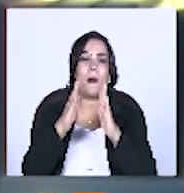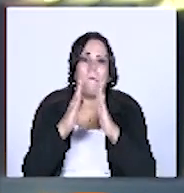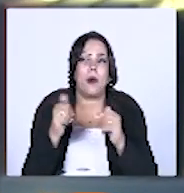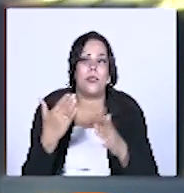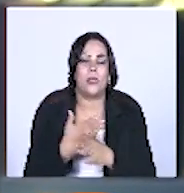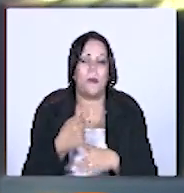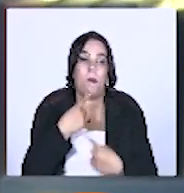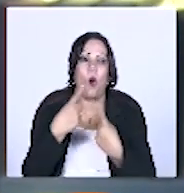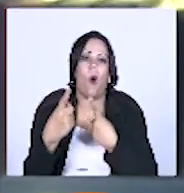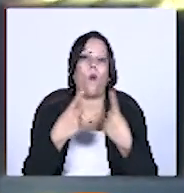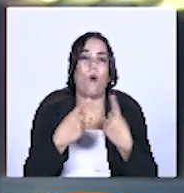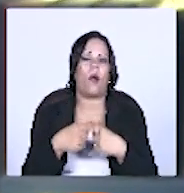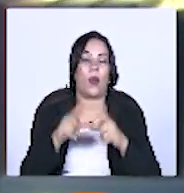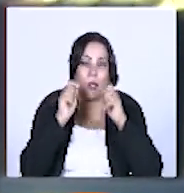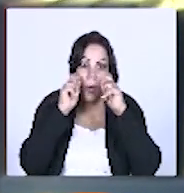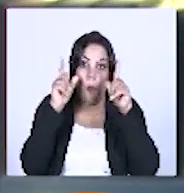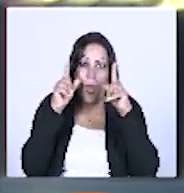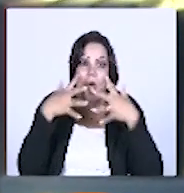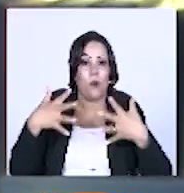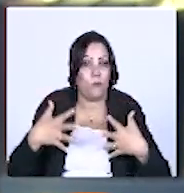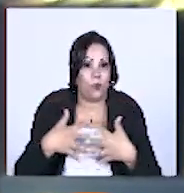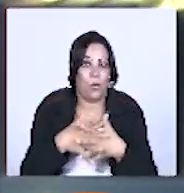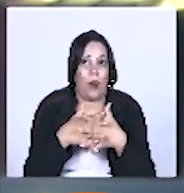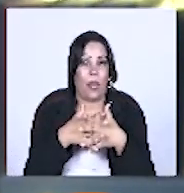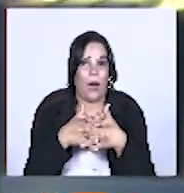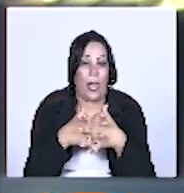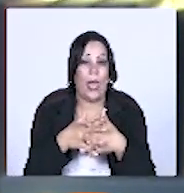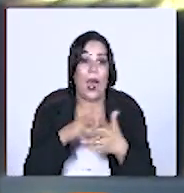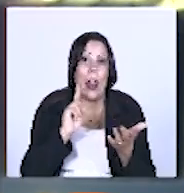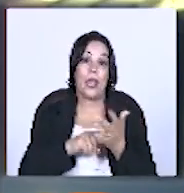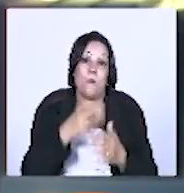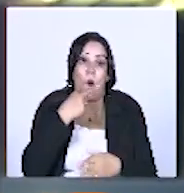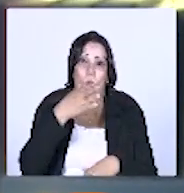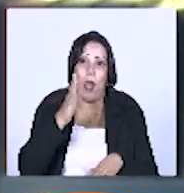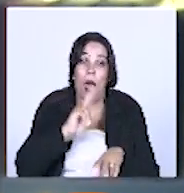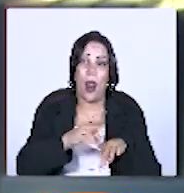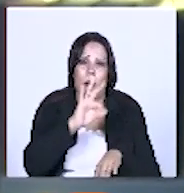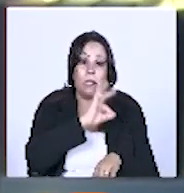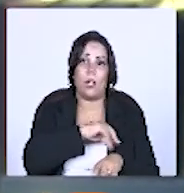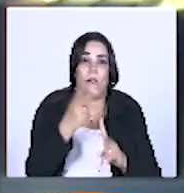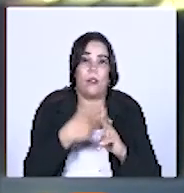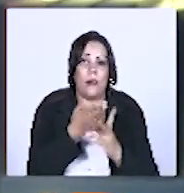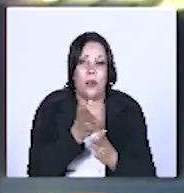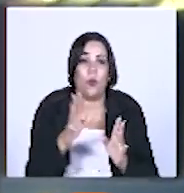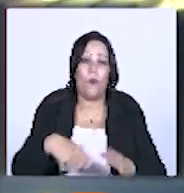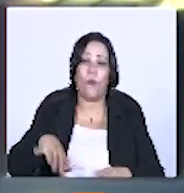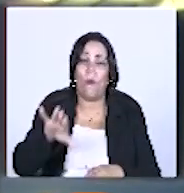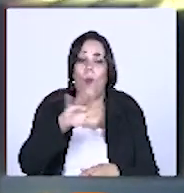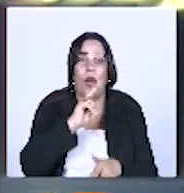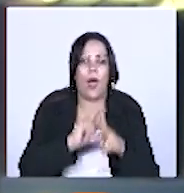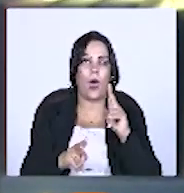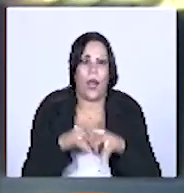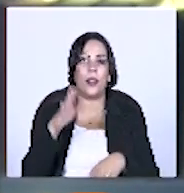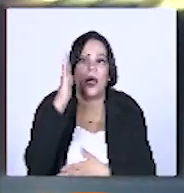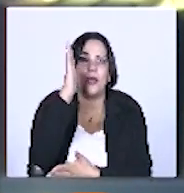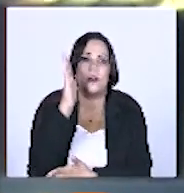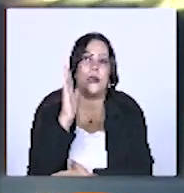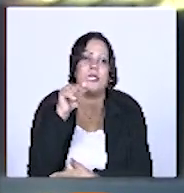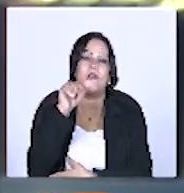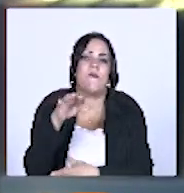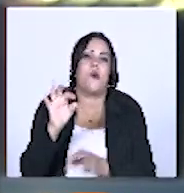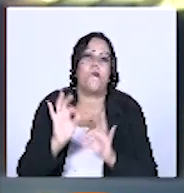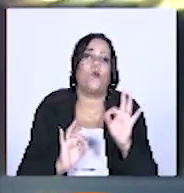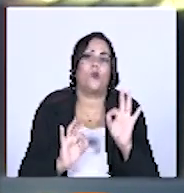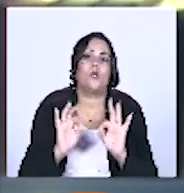الحوار التوعيه المشاركه التعبير عن مصالح الناس دي كلها امور اساسيه في